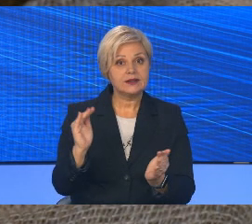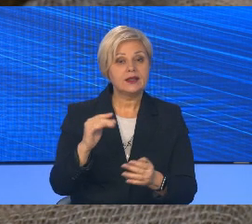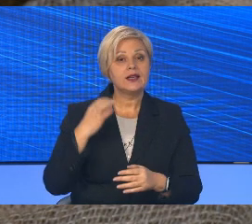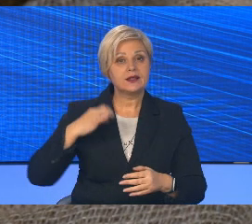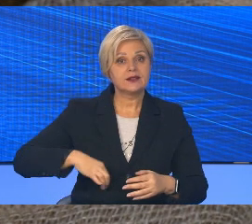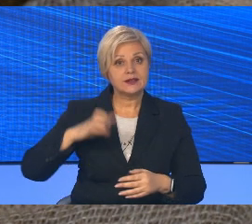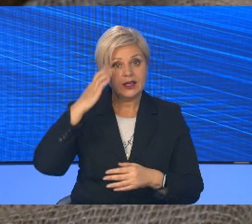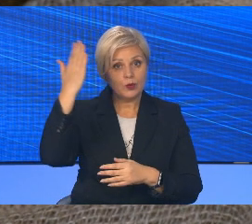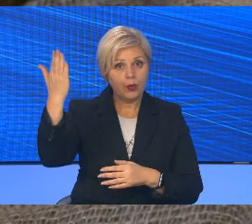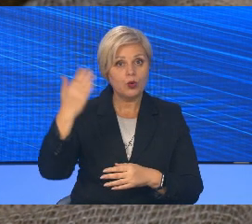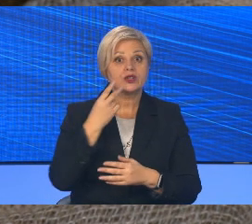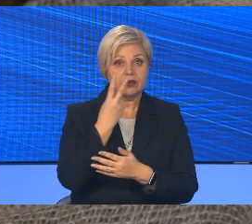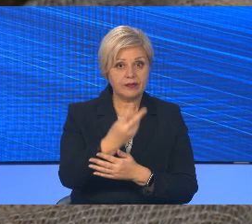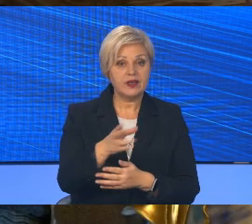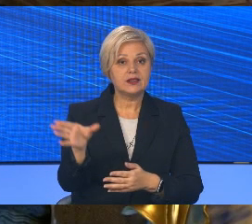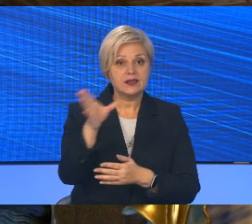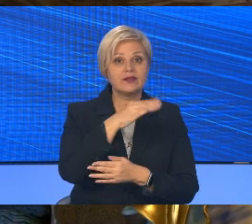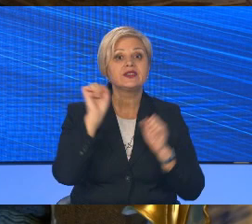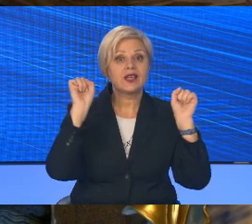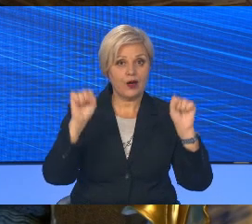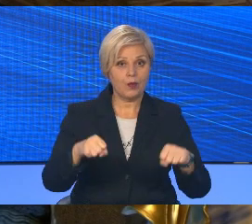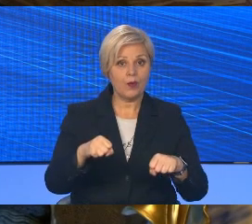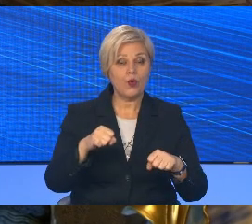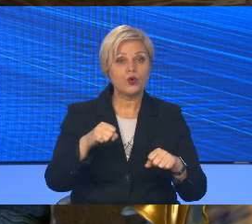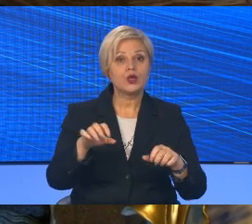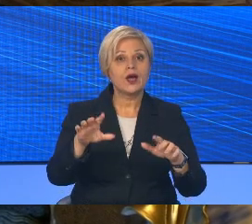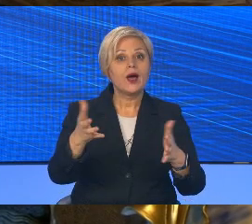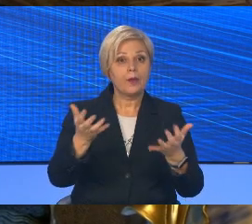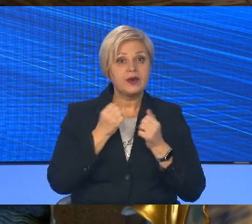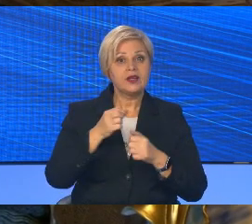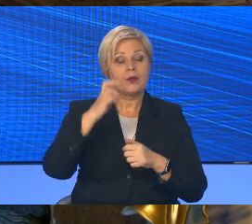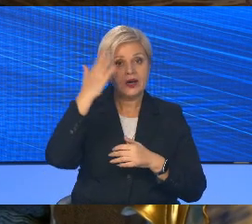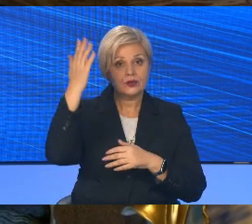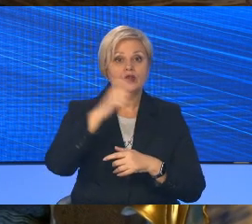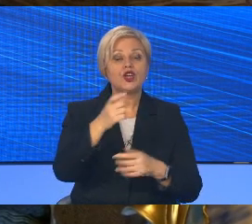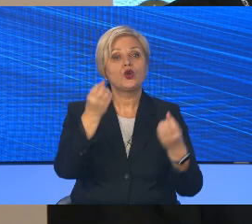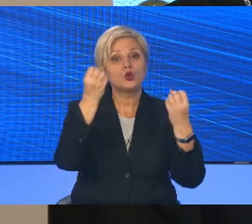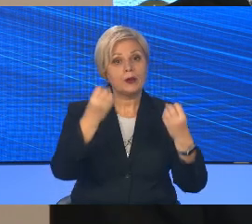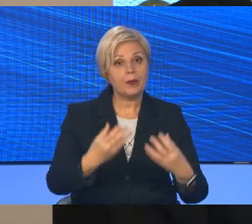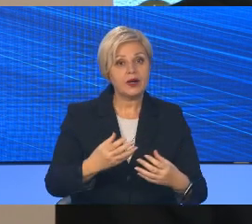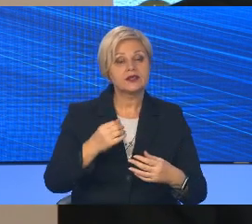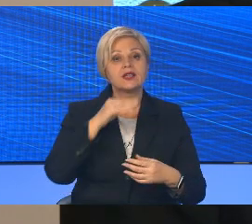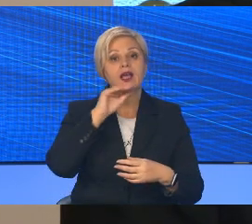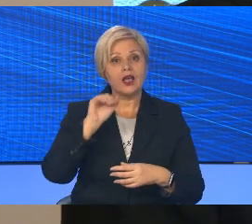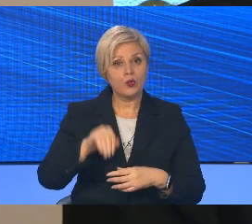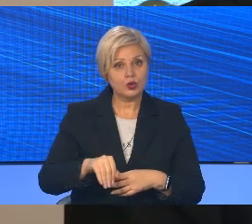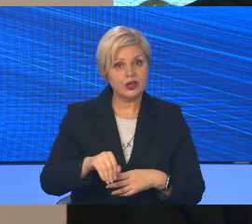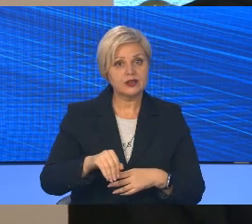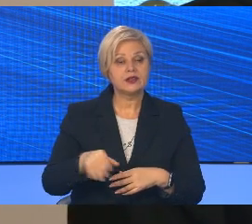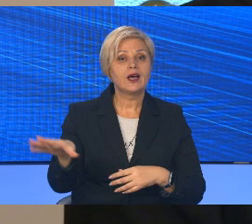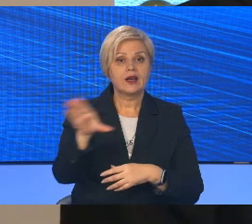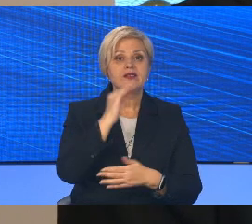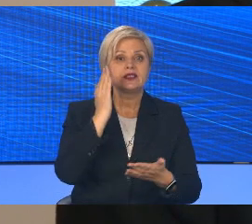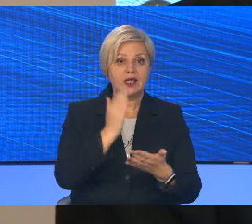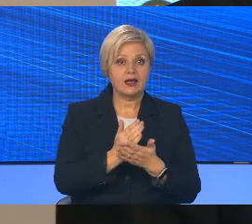Божий. Так видите, все могут принимать Господа Бога. И люди простые, пастушки, и мудрецы. Для всех